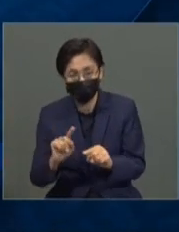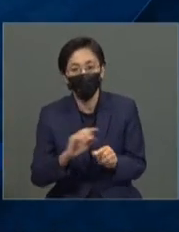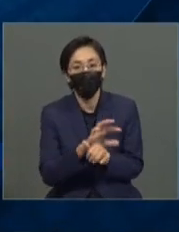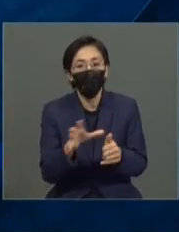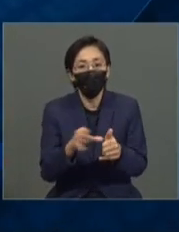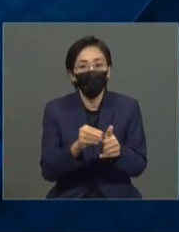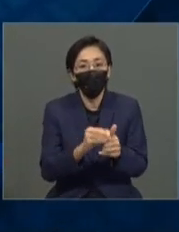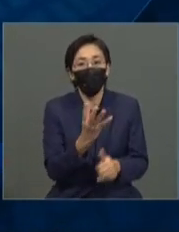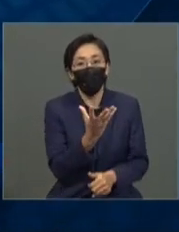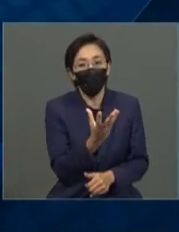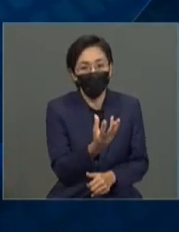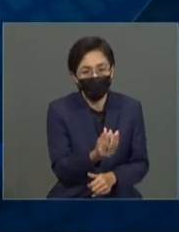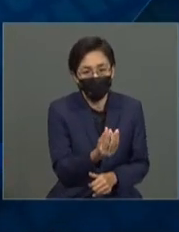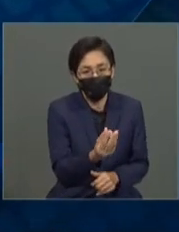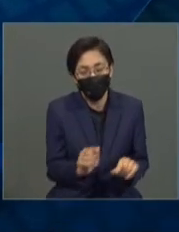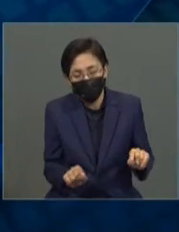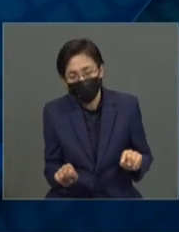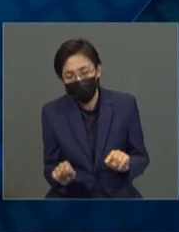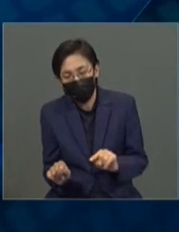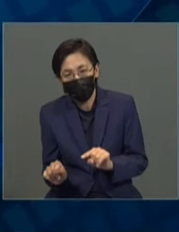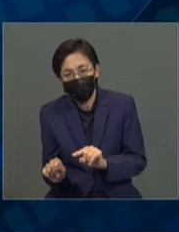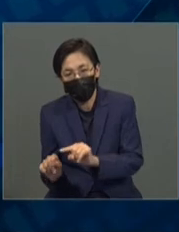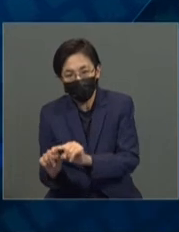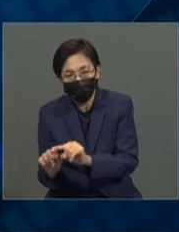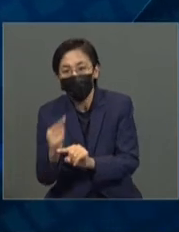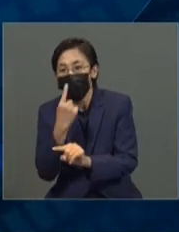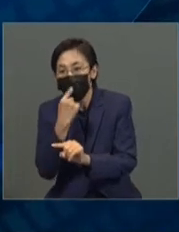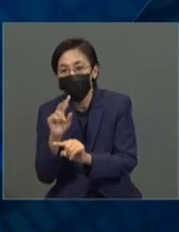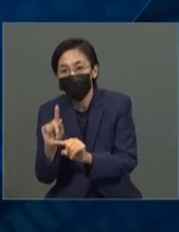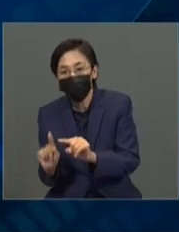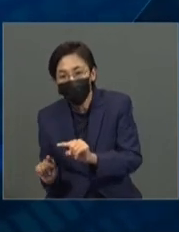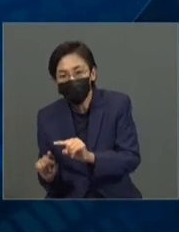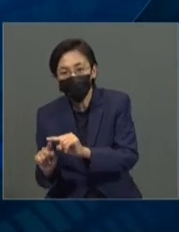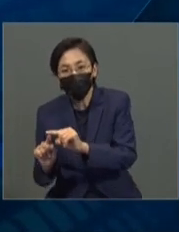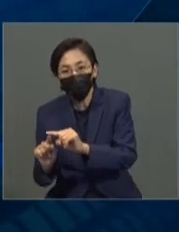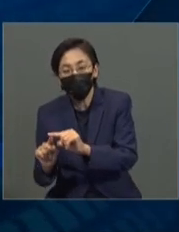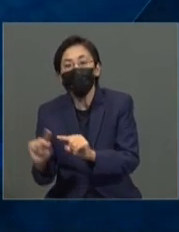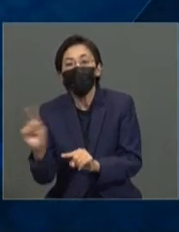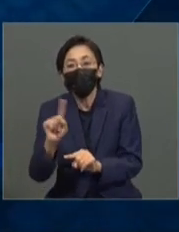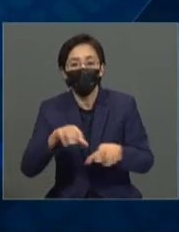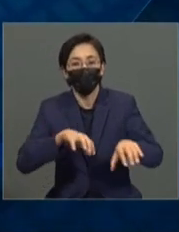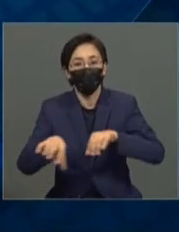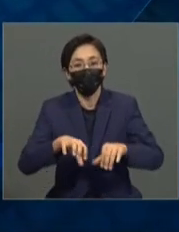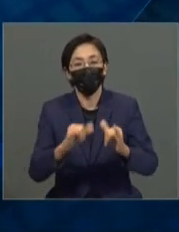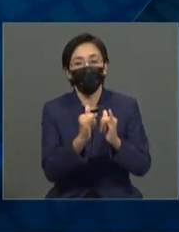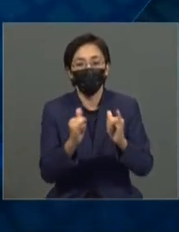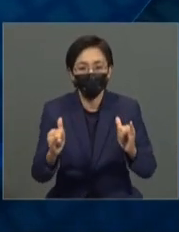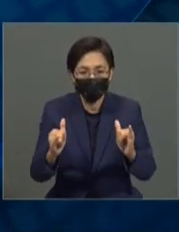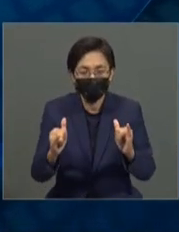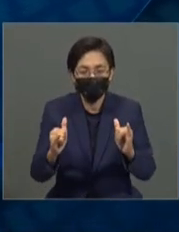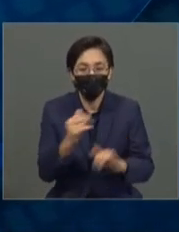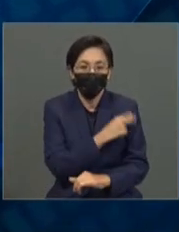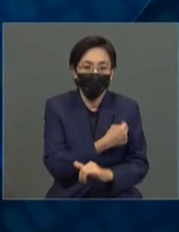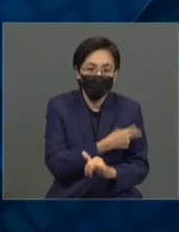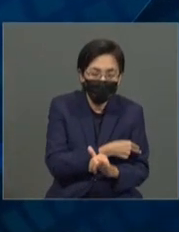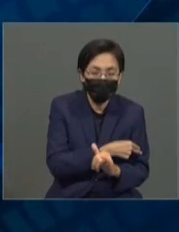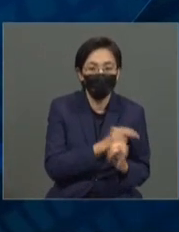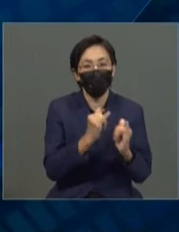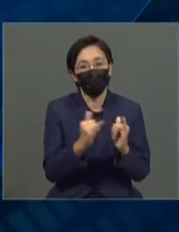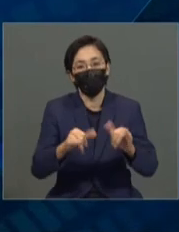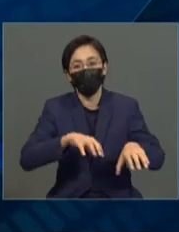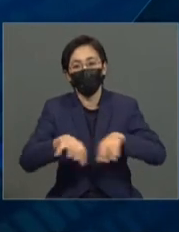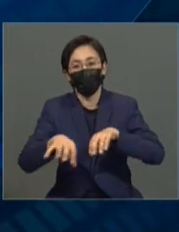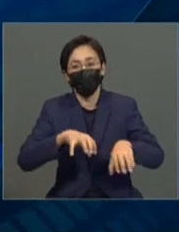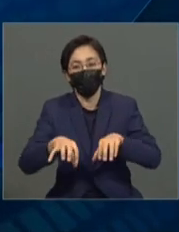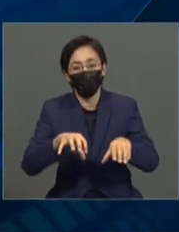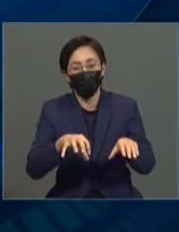ฟจุดสัมผัสติดกันระหว่างเขียวกับแดงนั่นแปลว่าเรายังสามารถจัดการสถานการณ์เตียงรองรับผู้ป่วยผู้ติดเ